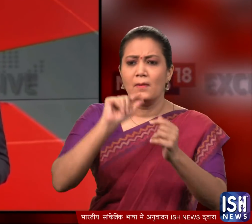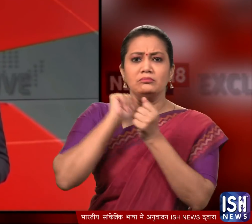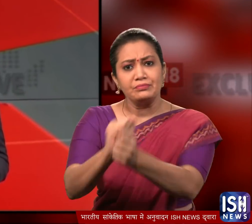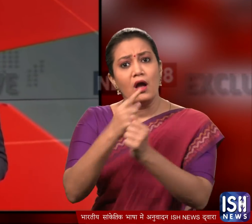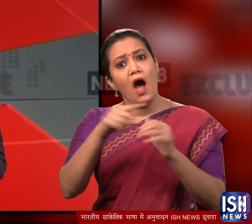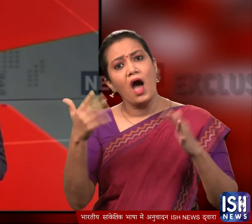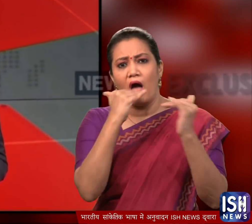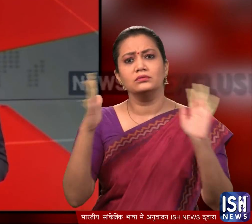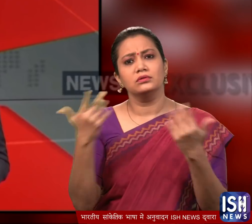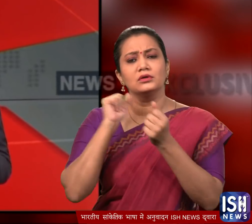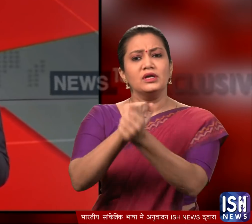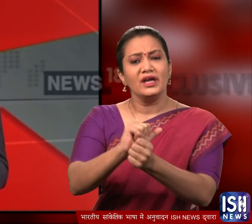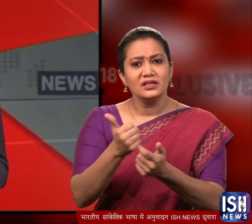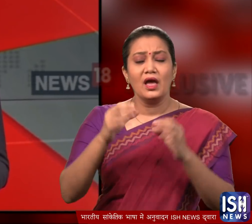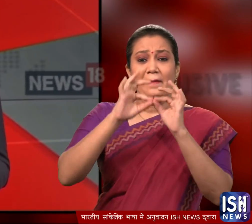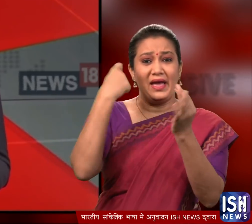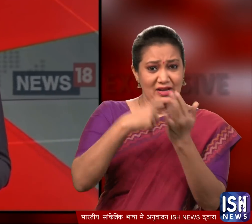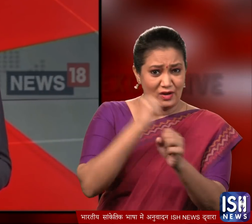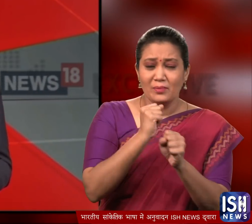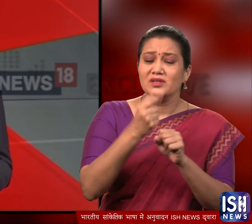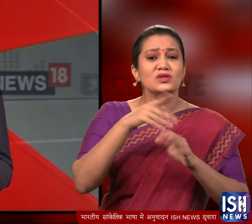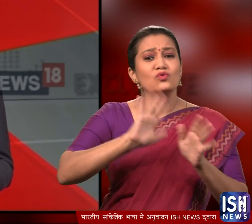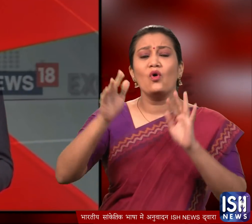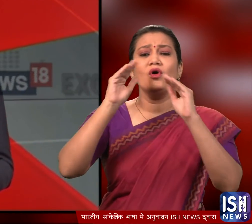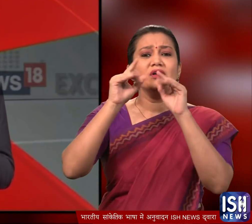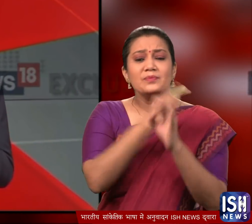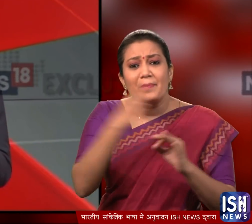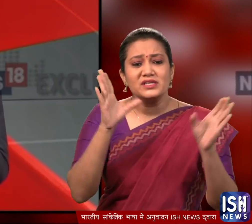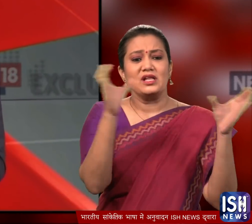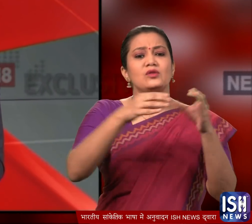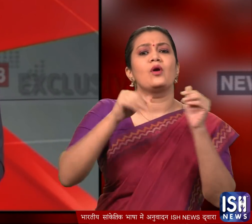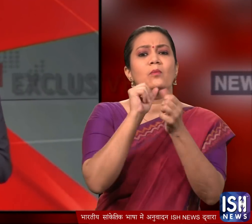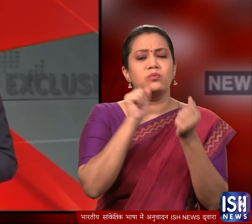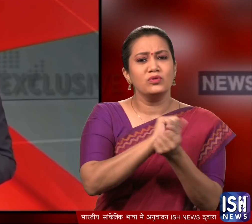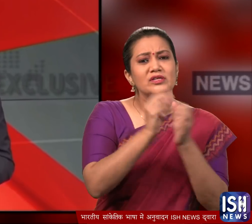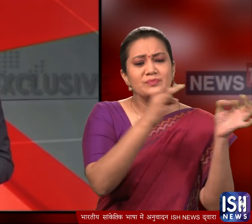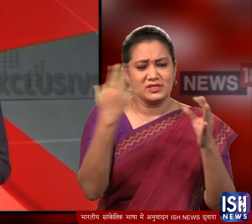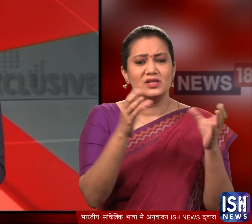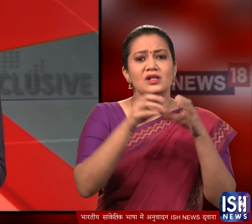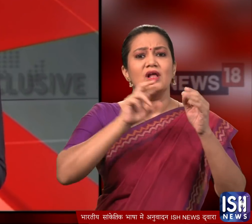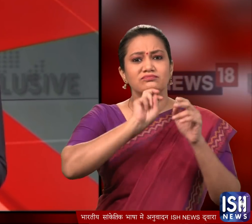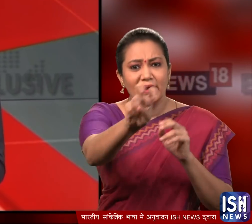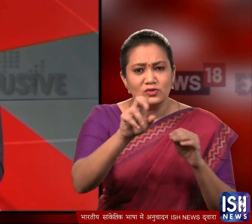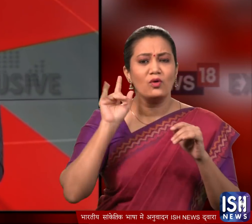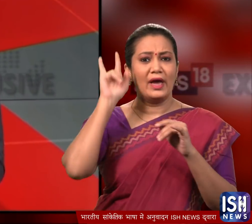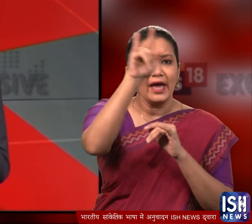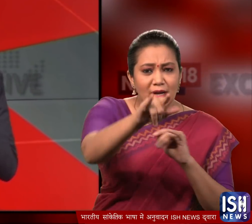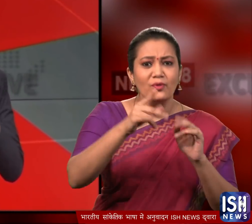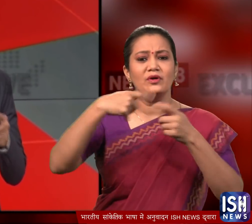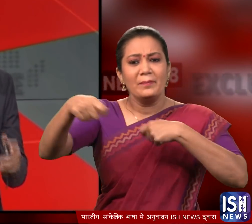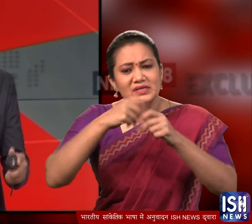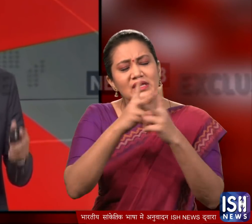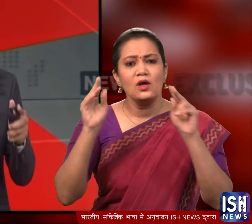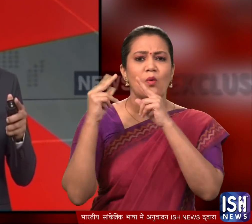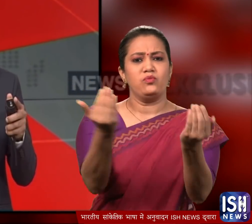और गिरफ्तार करने की छूट मिल जाएगी। वहीं बिहार सरकार का दावा है कि यह बिल बिहार के विशेष पुलिस बल के लिए लाया जा रहा है, जिसे मेट्रो, एयरपोर्ट और